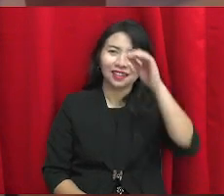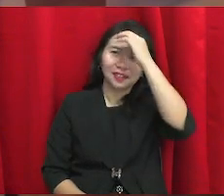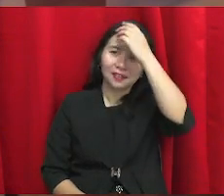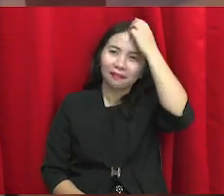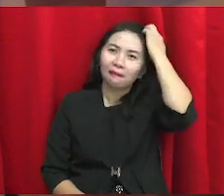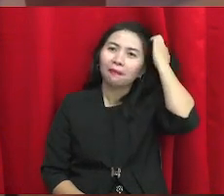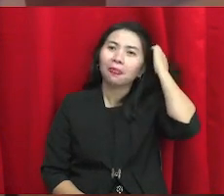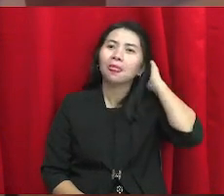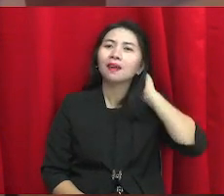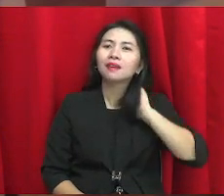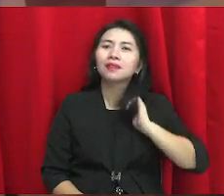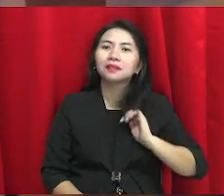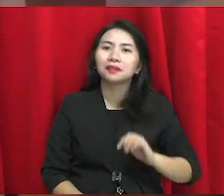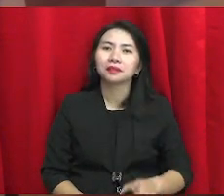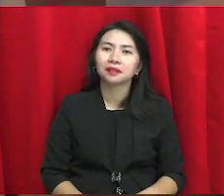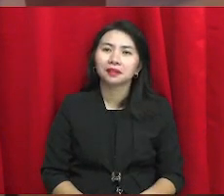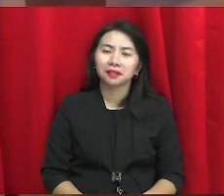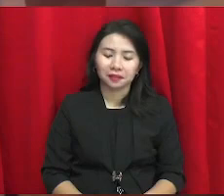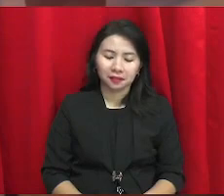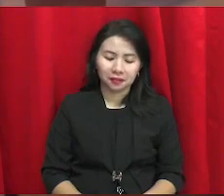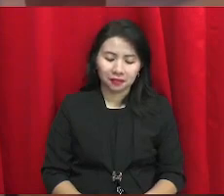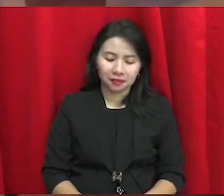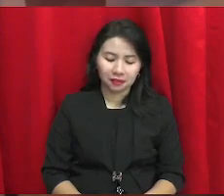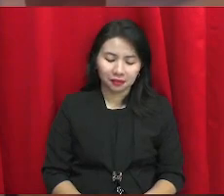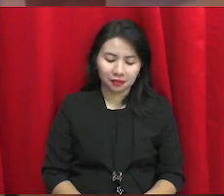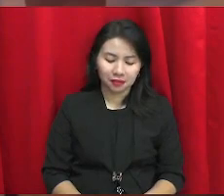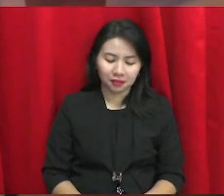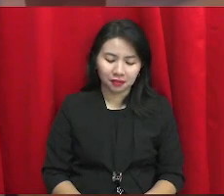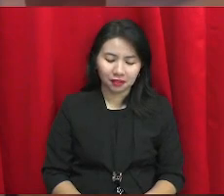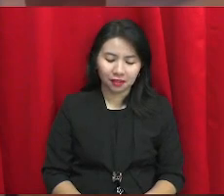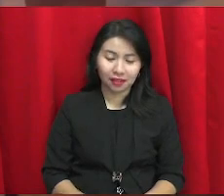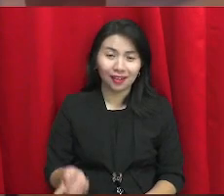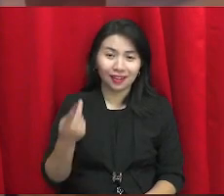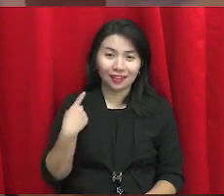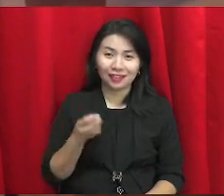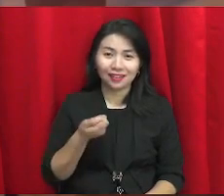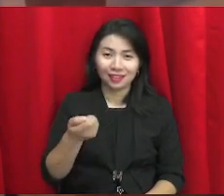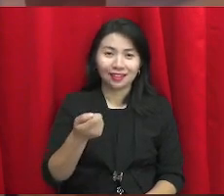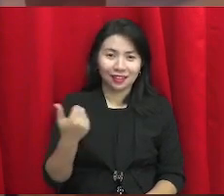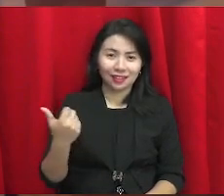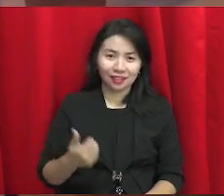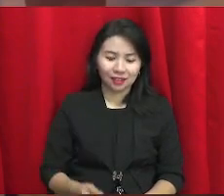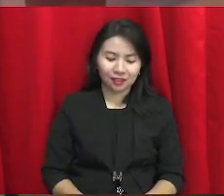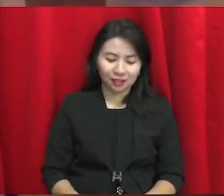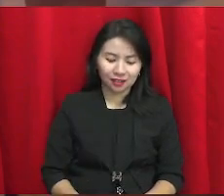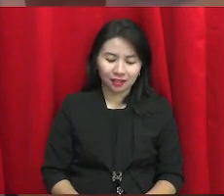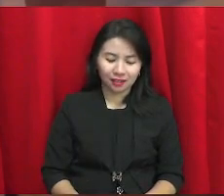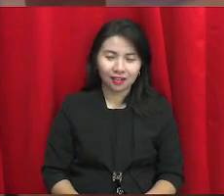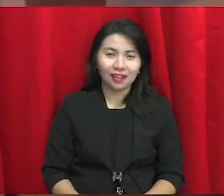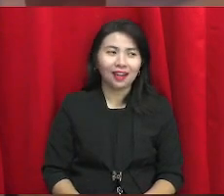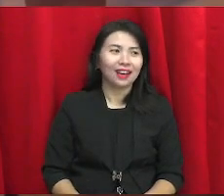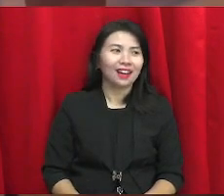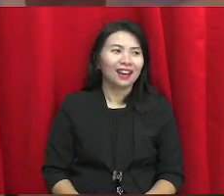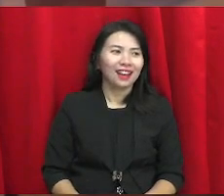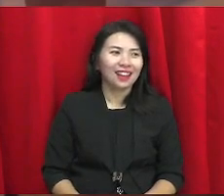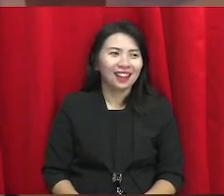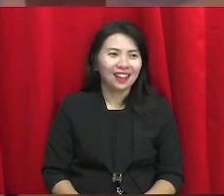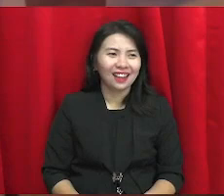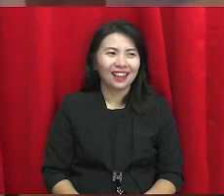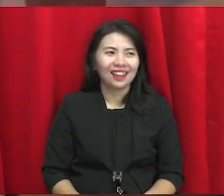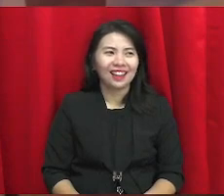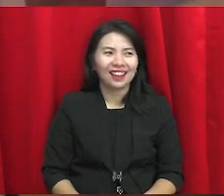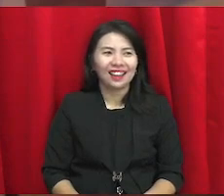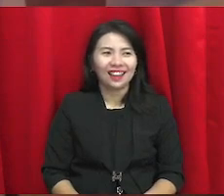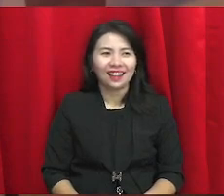May nagsusubo sa akin dito. Oy! Yung kamay niya. Yung kanang kamay ko. Oh, yun. Yung kanang